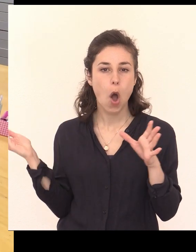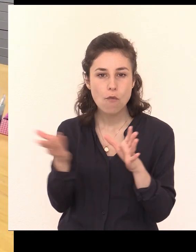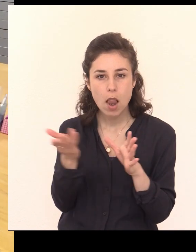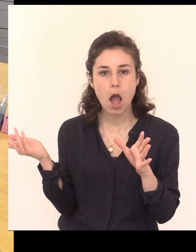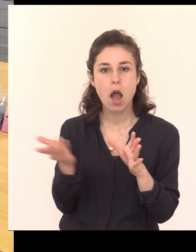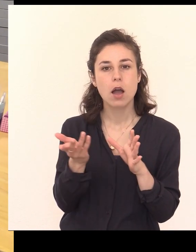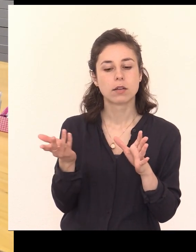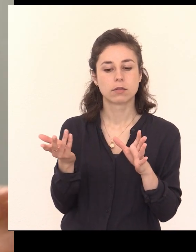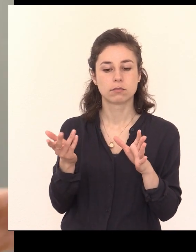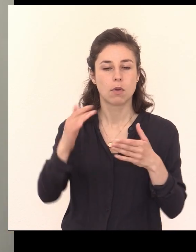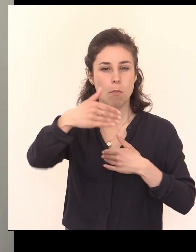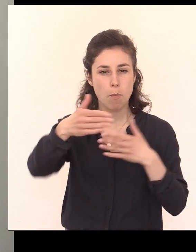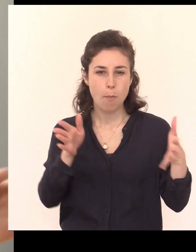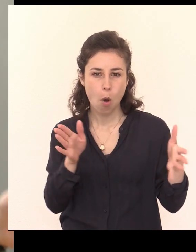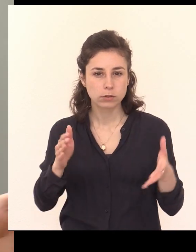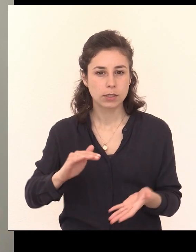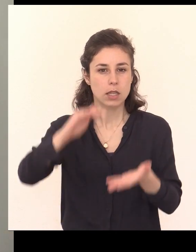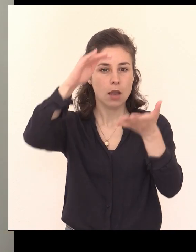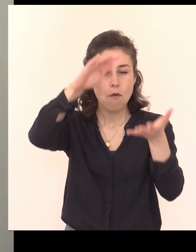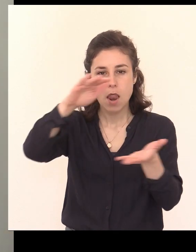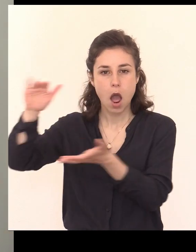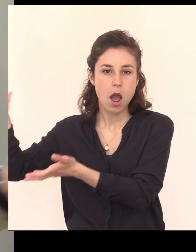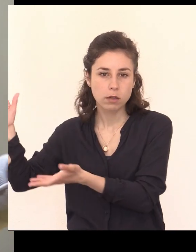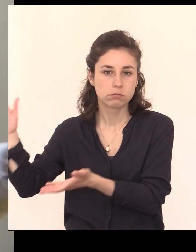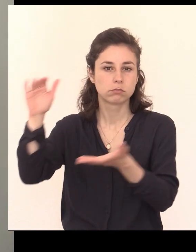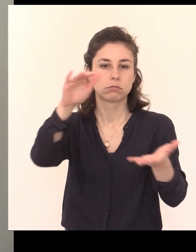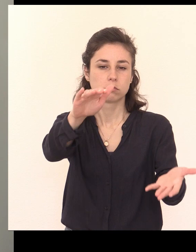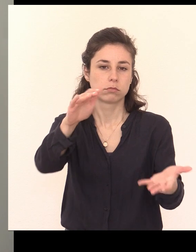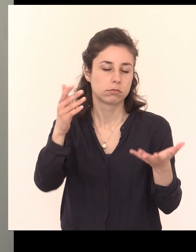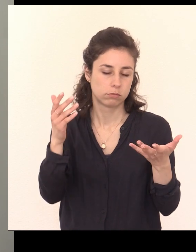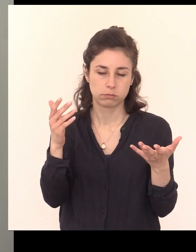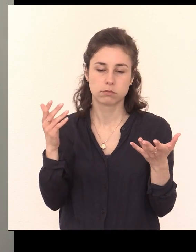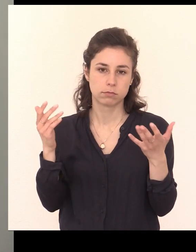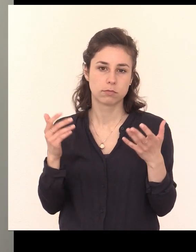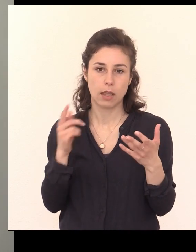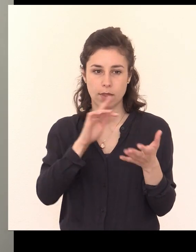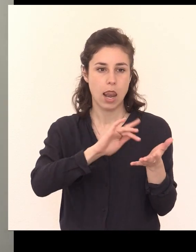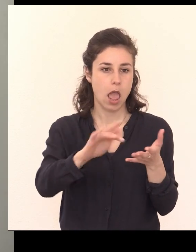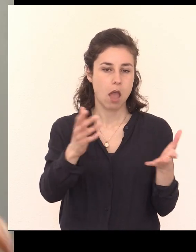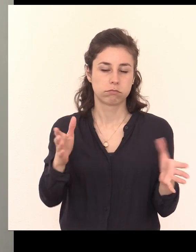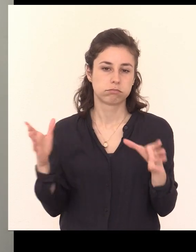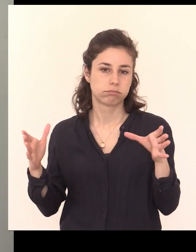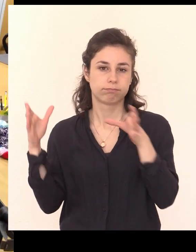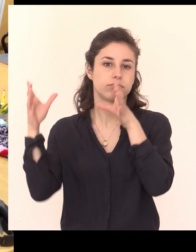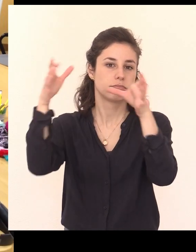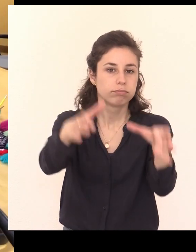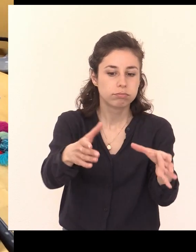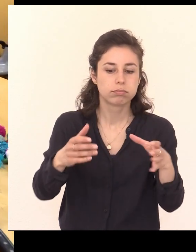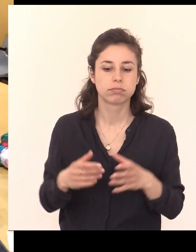Hubwagen, übelst viele Boxen und Abladen und LKW komplett ausladen, wenn der leer ist, anpacken